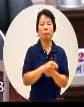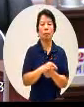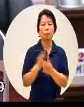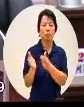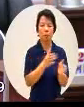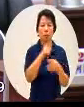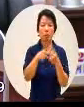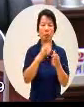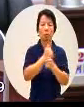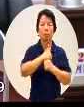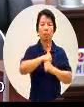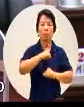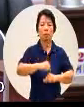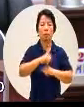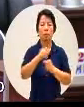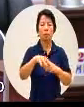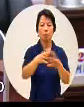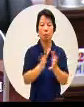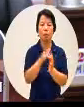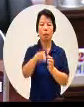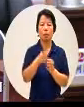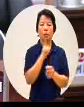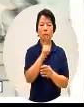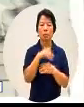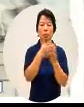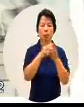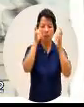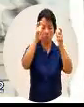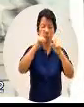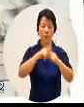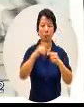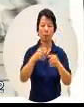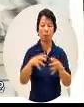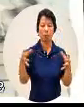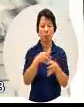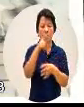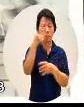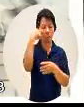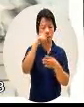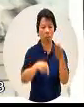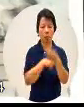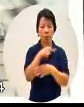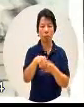生命的部分講一個高雄人共同的故事